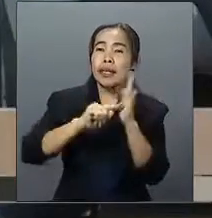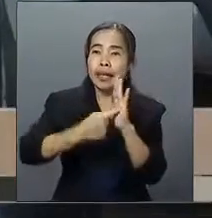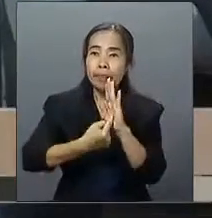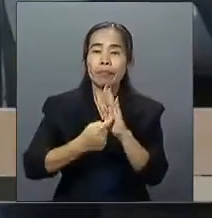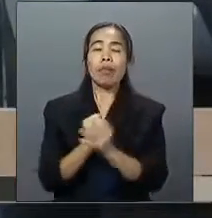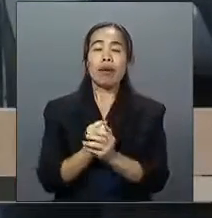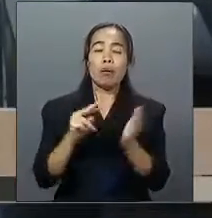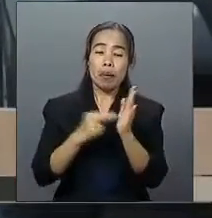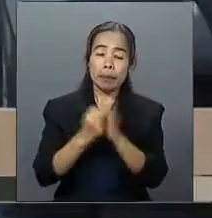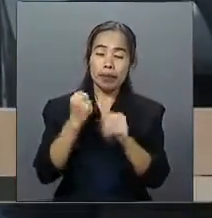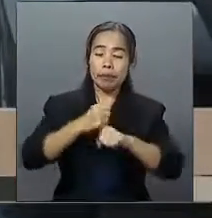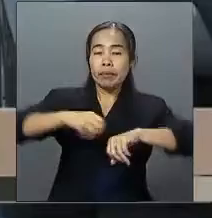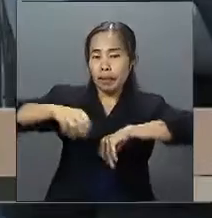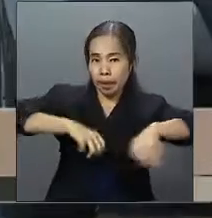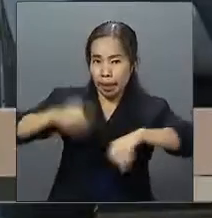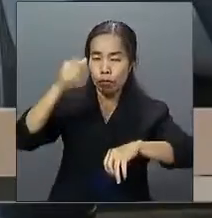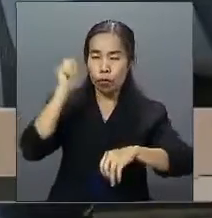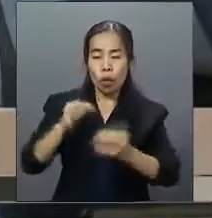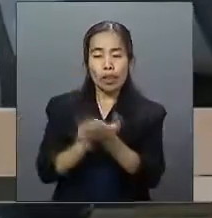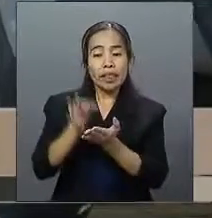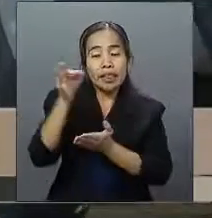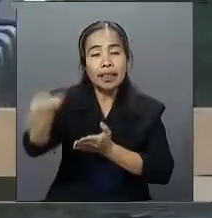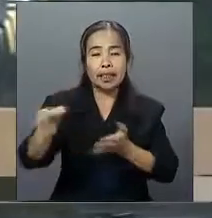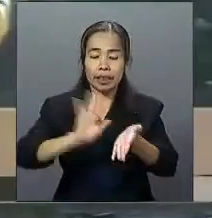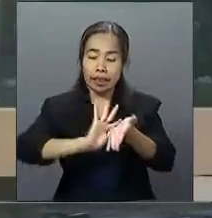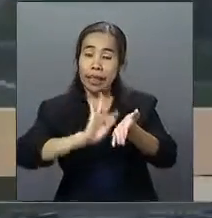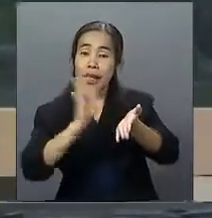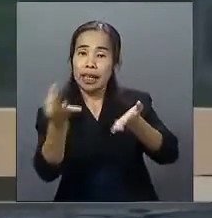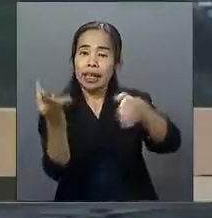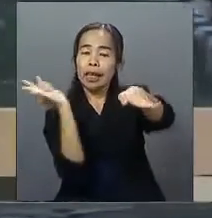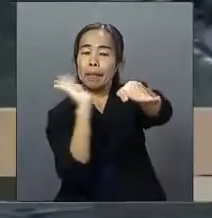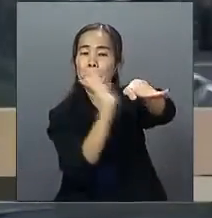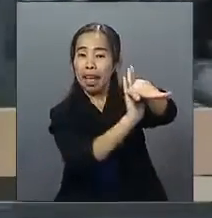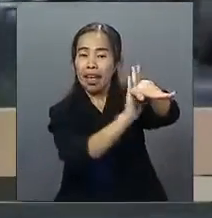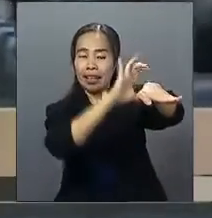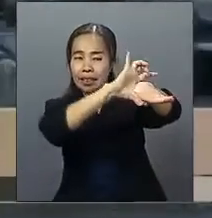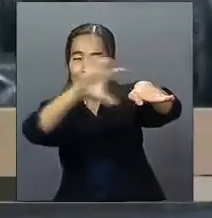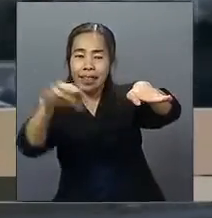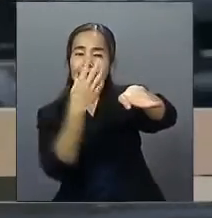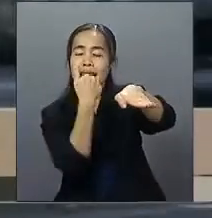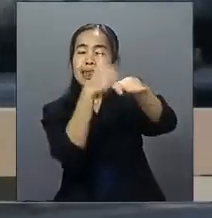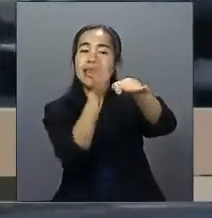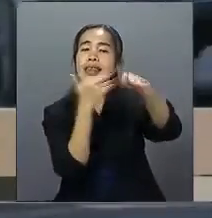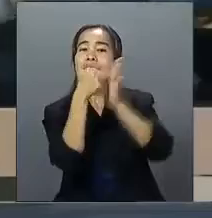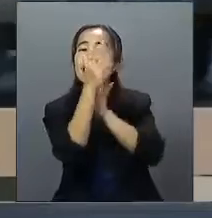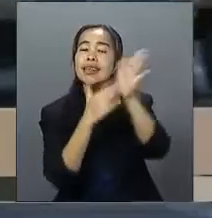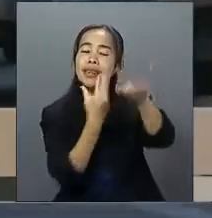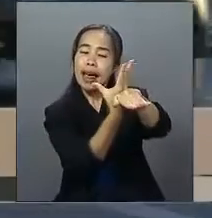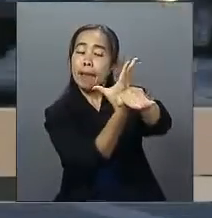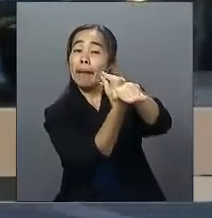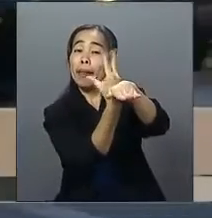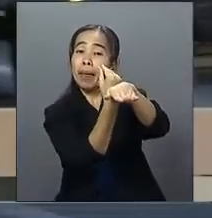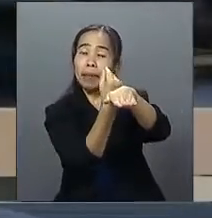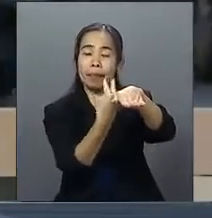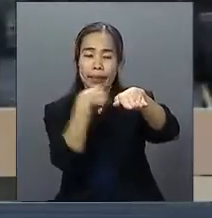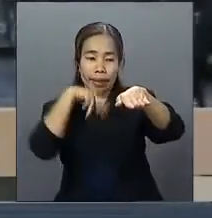ในการติดตั้งและปรับปรุงแผ่นสะท้อนแสงให้เป็นไปตามที่กรมการขนส่งทางบกกำหนดโดยรถที่ยังไม่ติดตั้งแผ่นสะท้อนแส